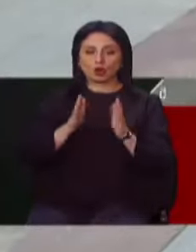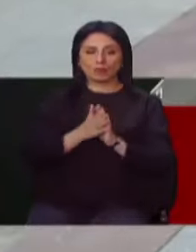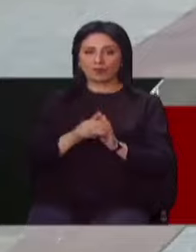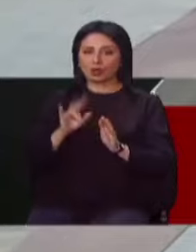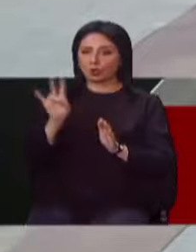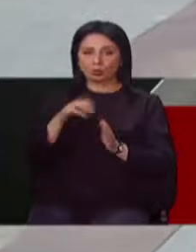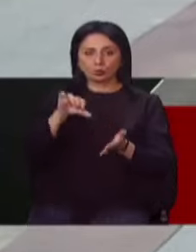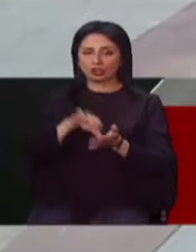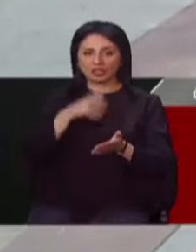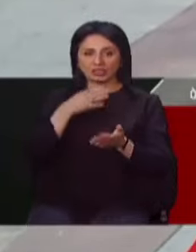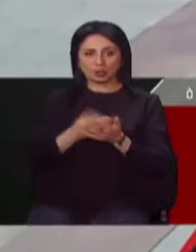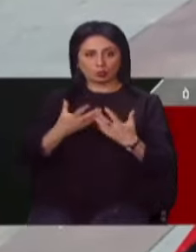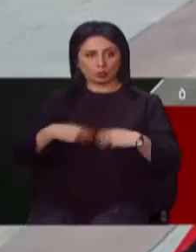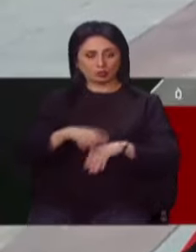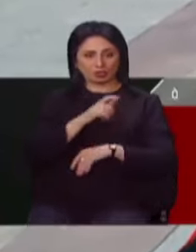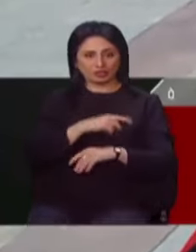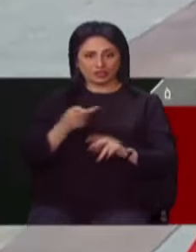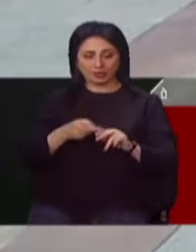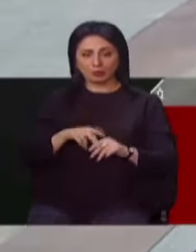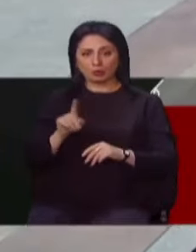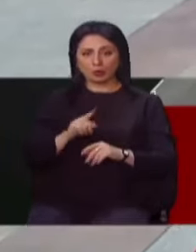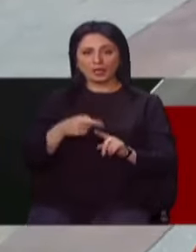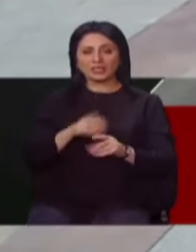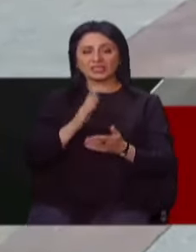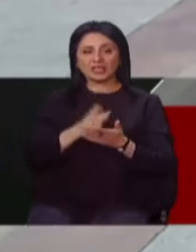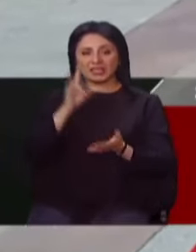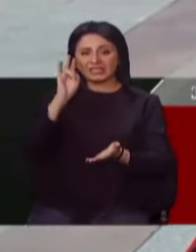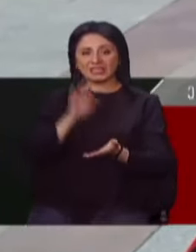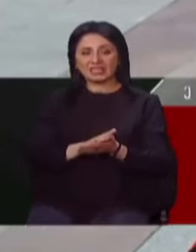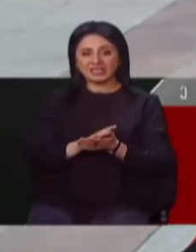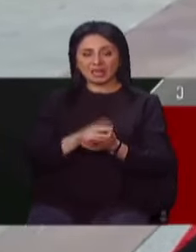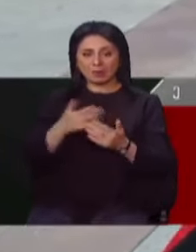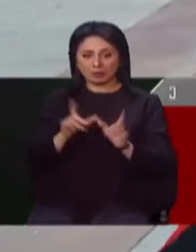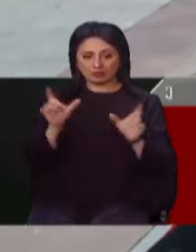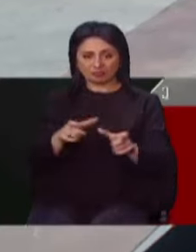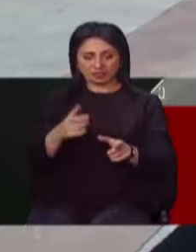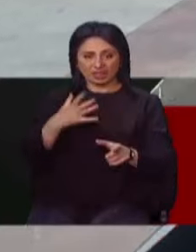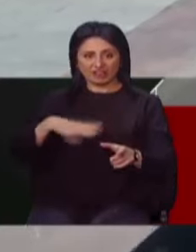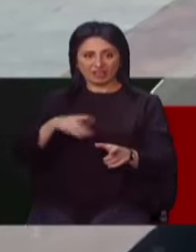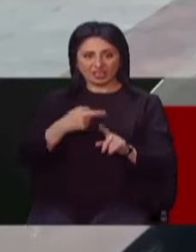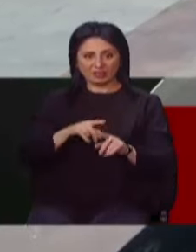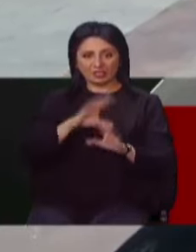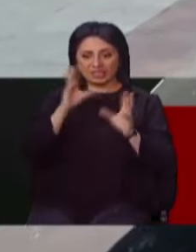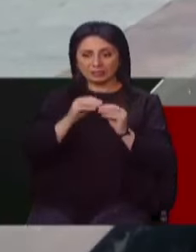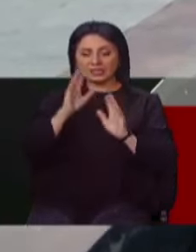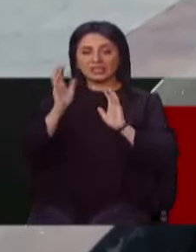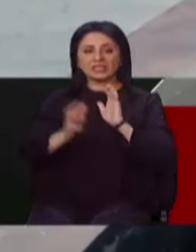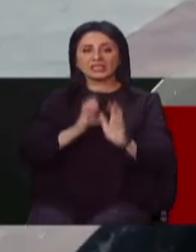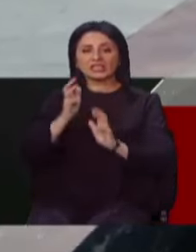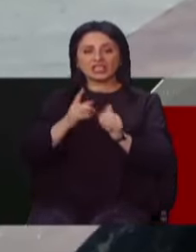ნუ ჩააყენებენ საკუთარი ოჯახის წევრებს, იმიტომ რომ ეს არის სამუდამო დამღა, მათ შორის ჩვენი ქვეყნისთვის და